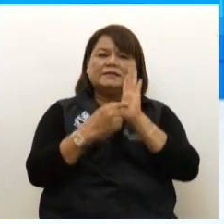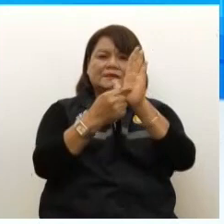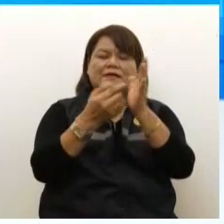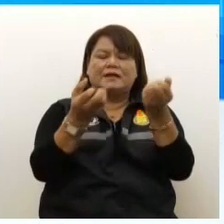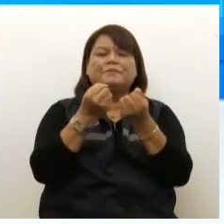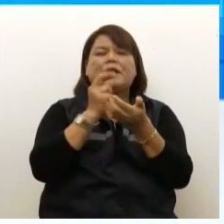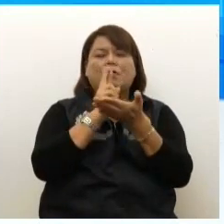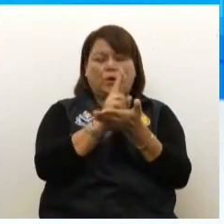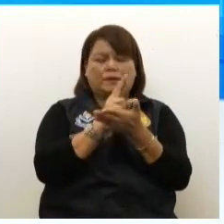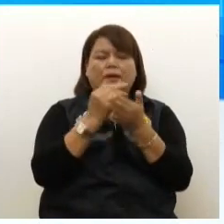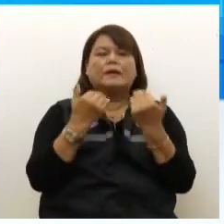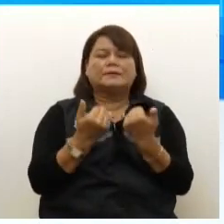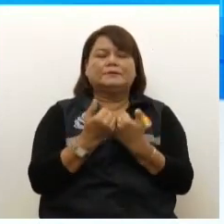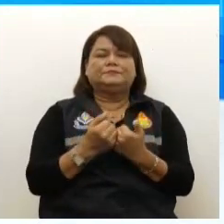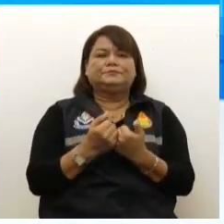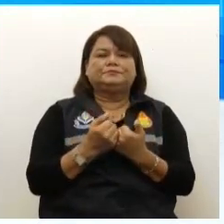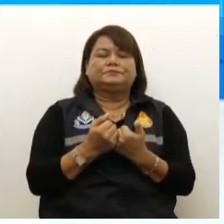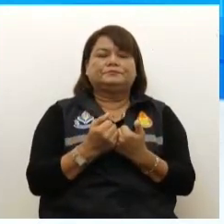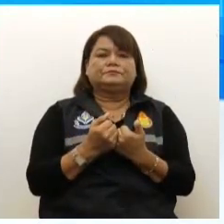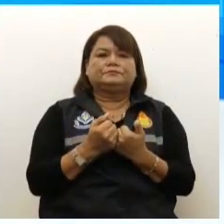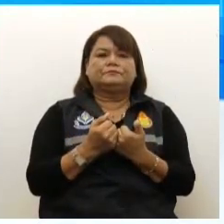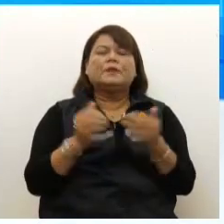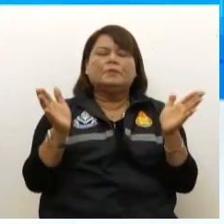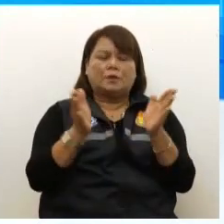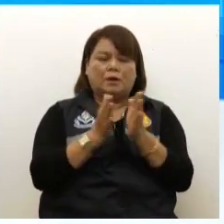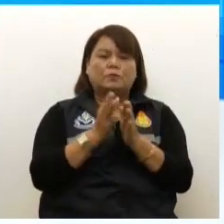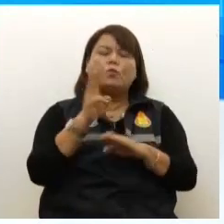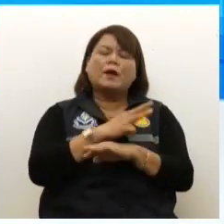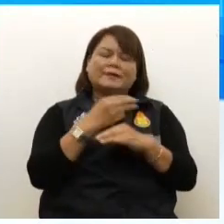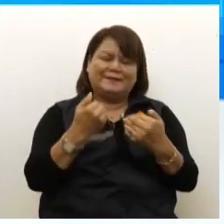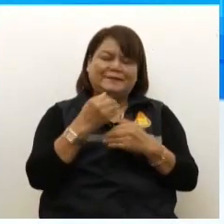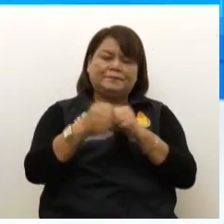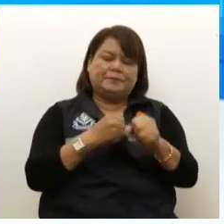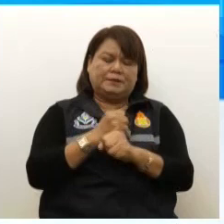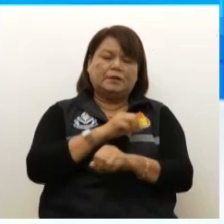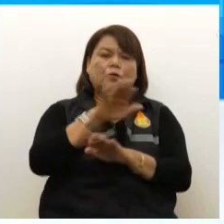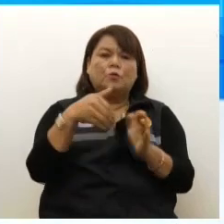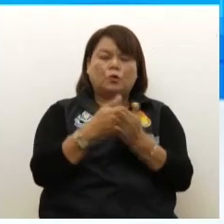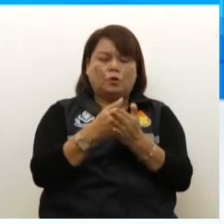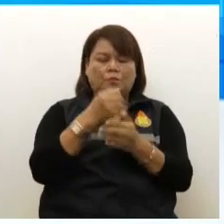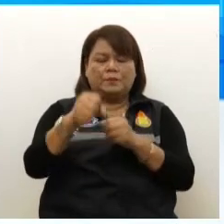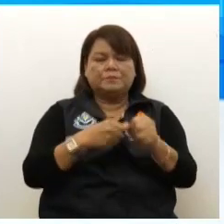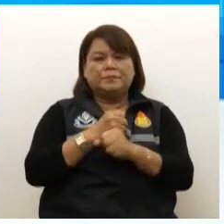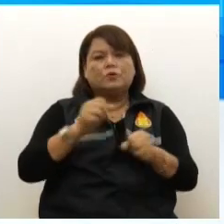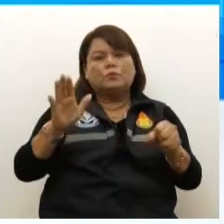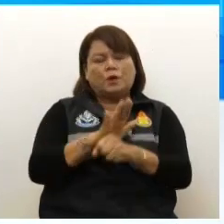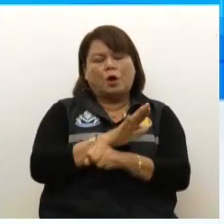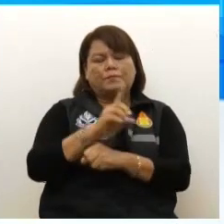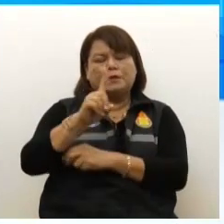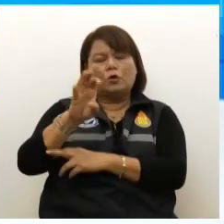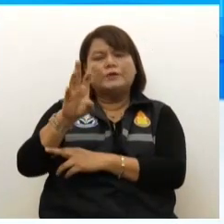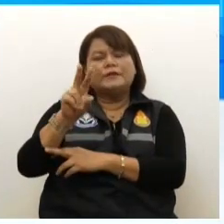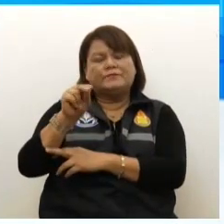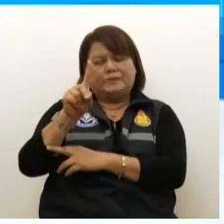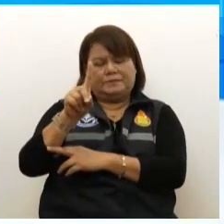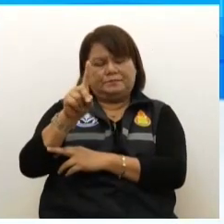ครั้งนี้ซึ่งประกอบกับวันนี้นะครับปีนี้ของพวกเรานั้นเป็นปีครบรอบ131ปีของ